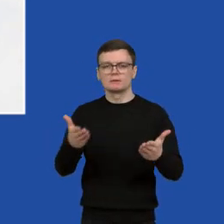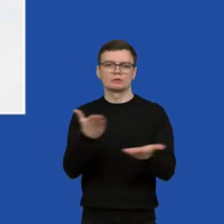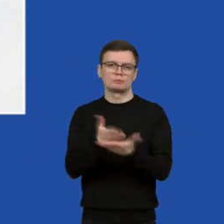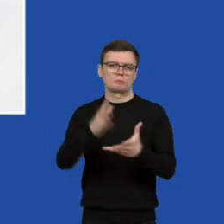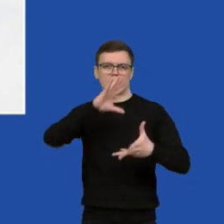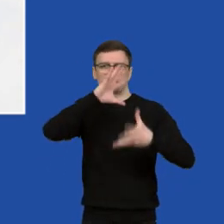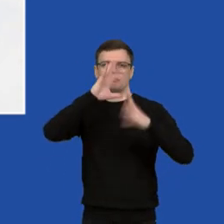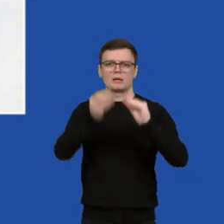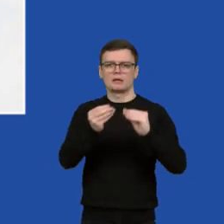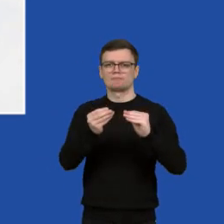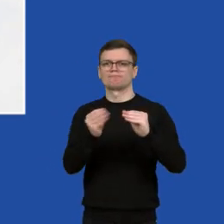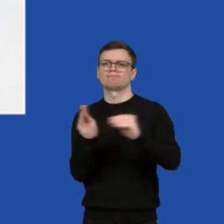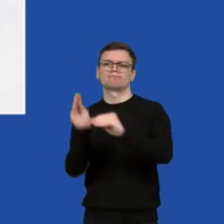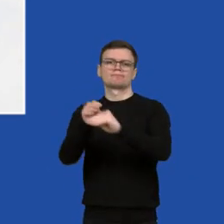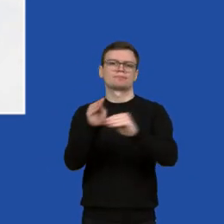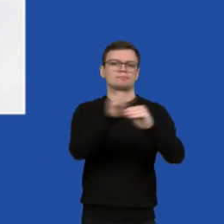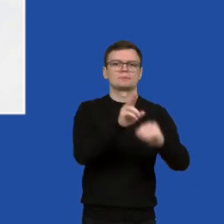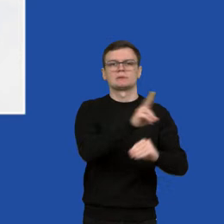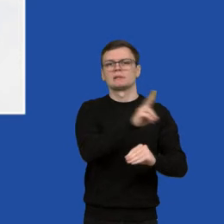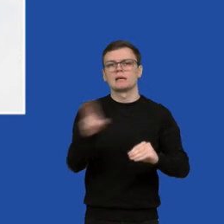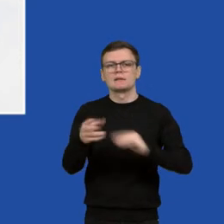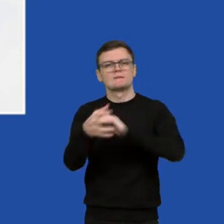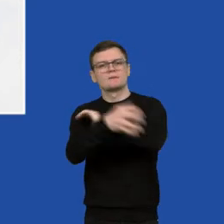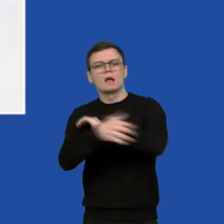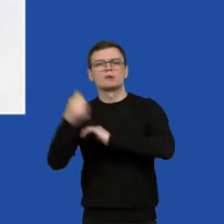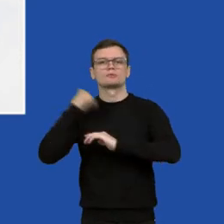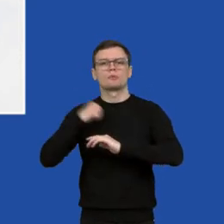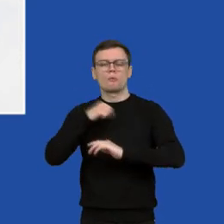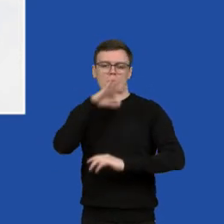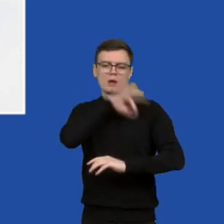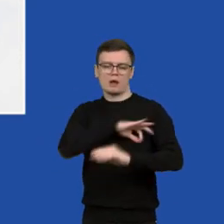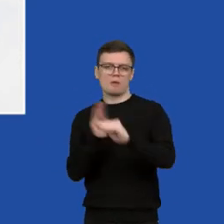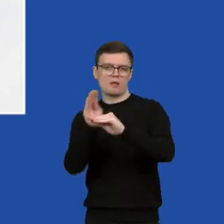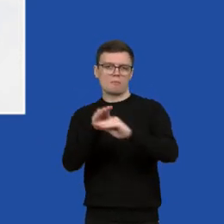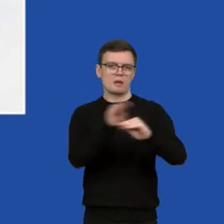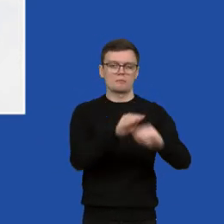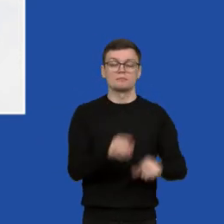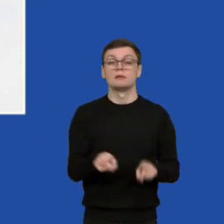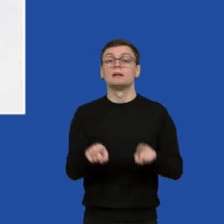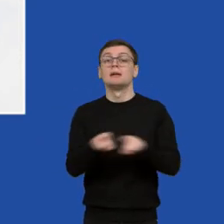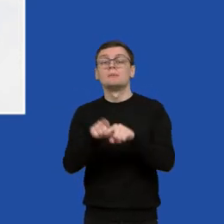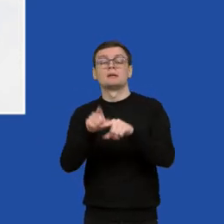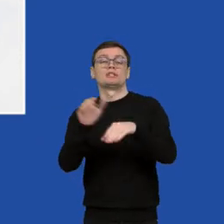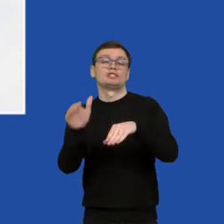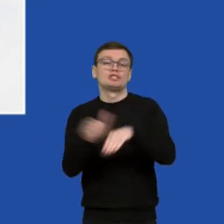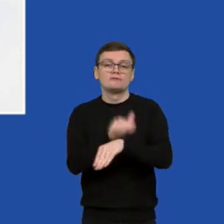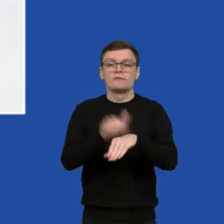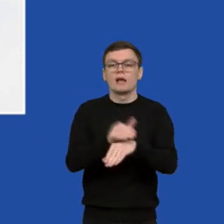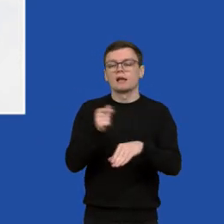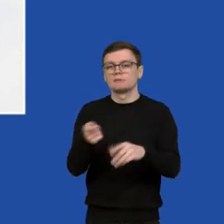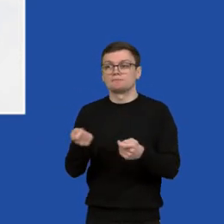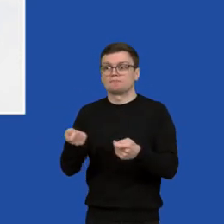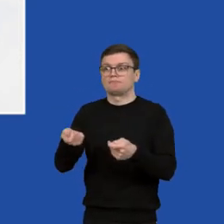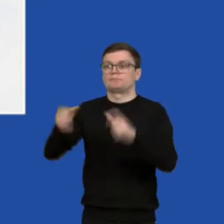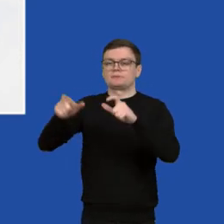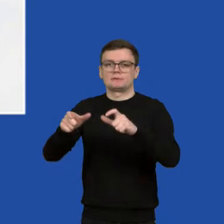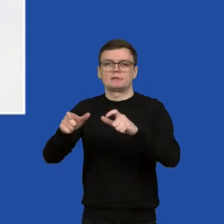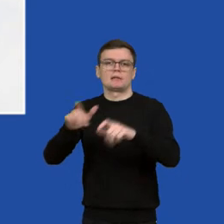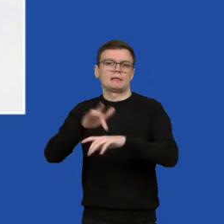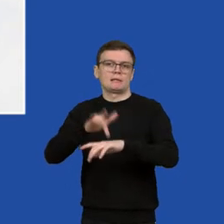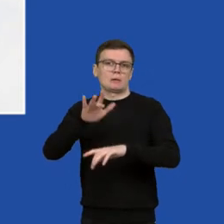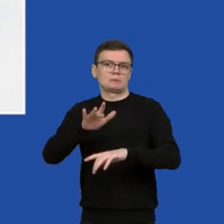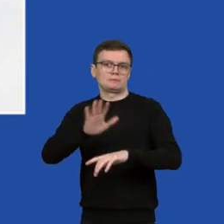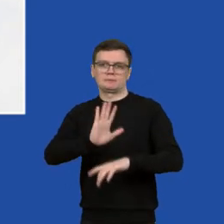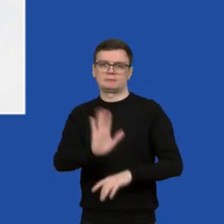grupių gyventojų pajamas ir tokiu būdu sušvelninti infliacijos poveikį būtent šiems asmenims.